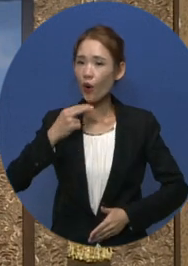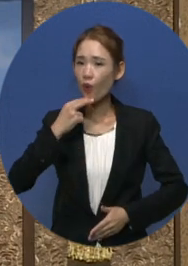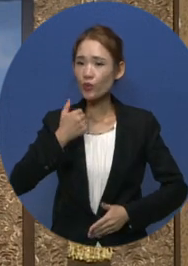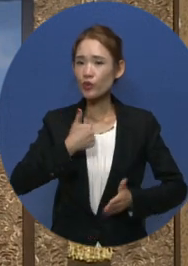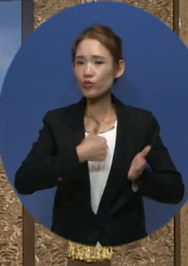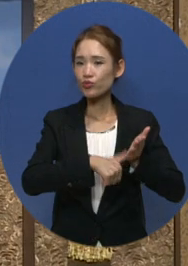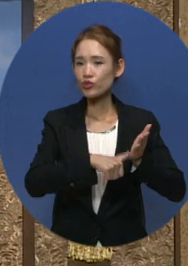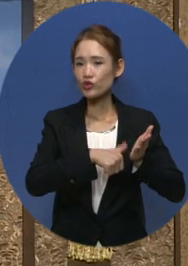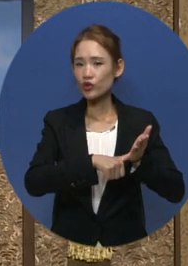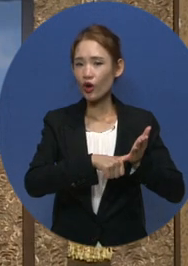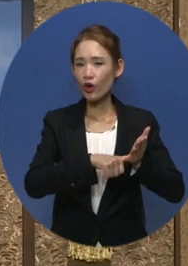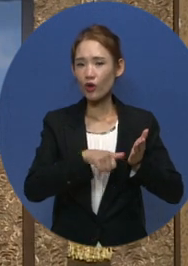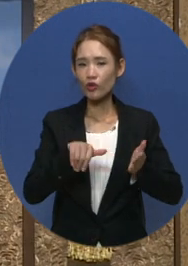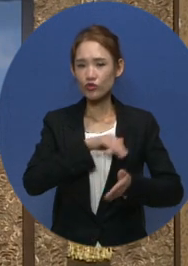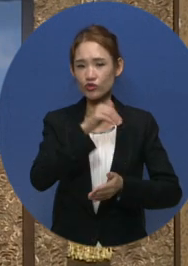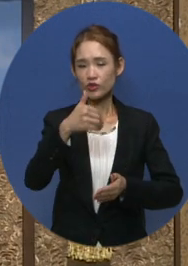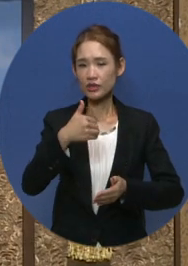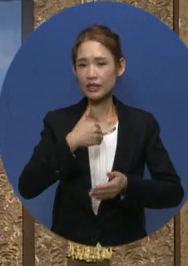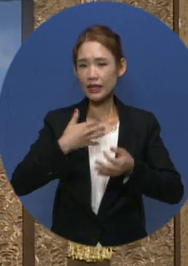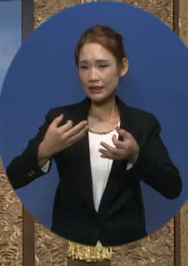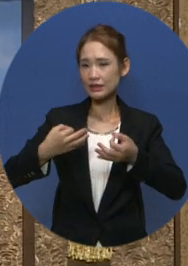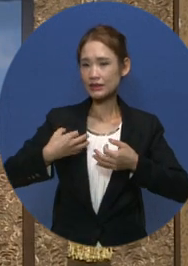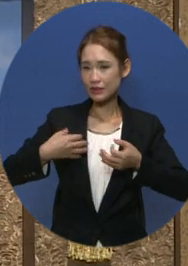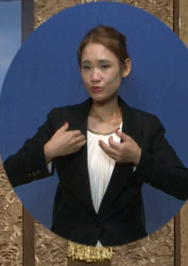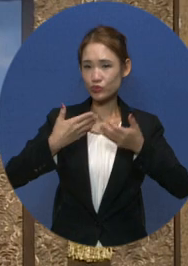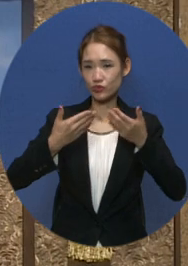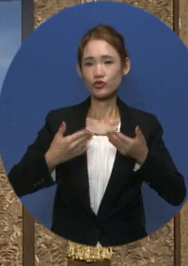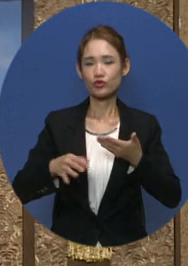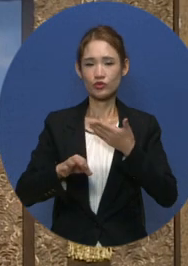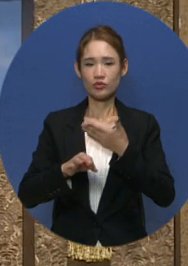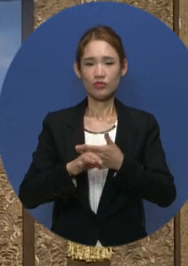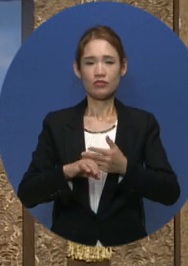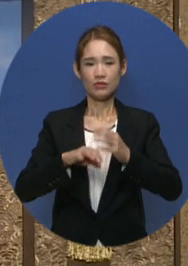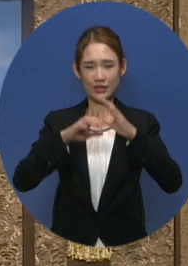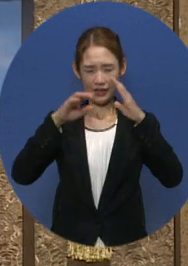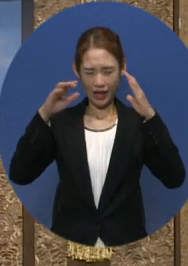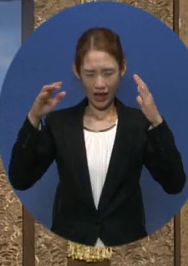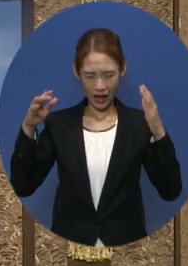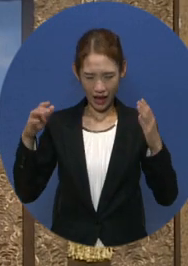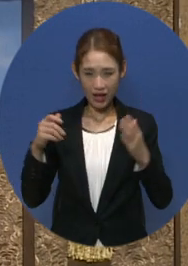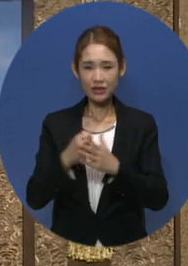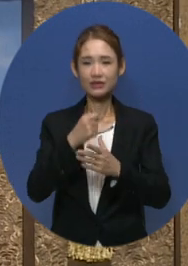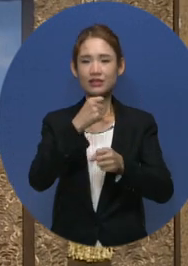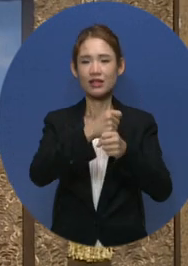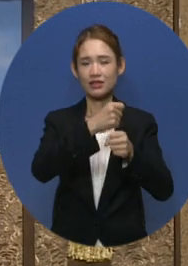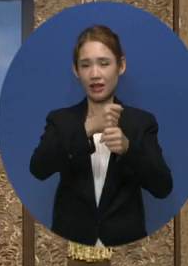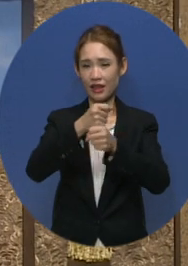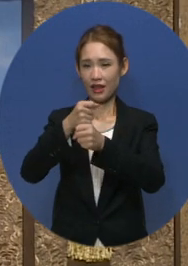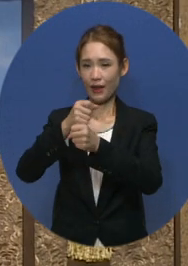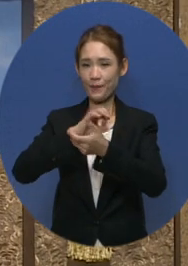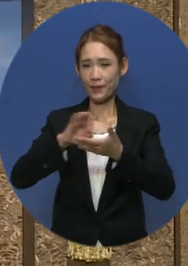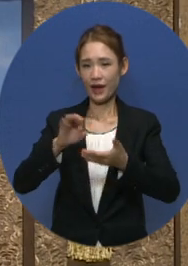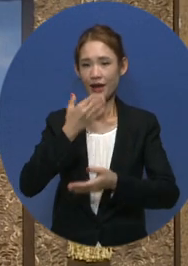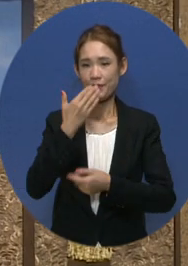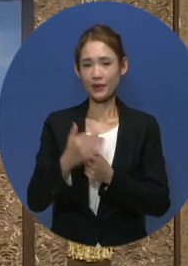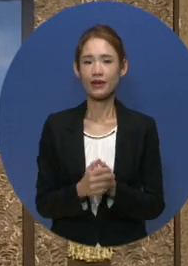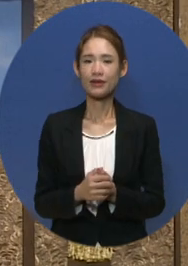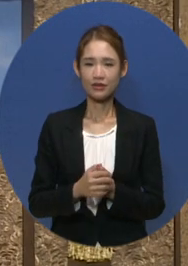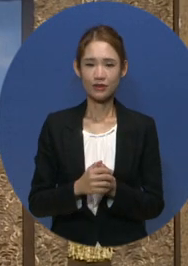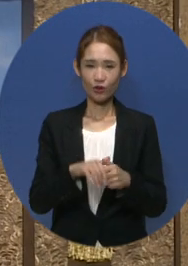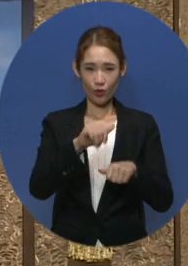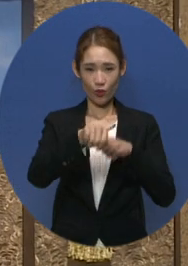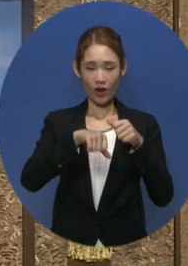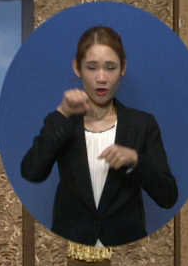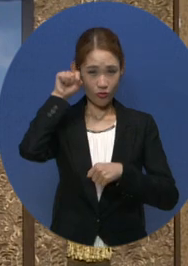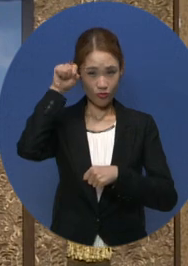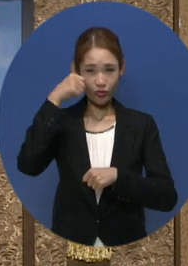네. 우리에게 기부를 해주시면 그게 다 이제 생산적으로 활용될 수 있으니까 네. 예, 환경